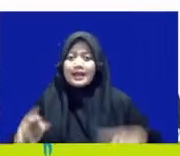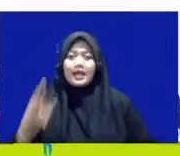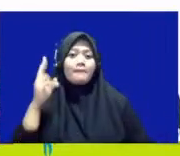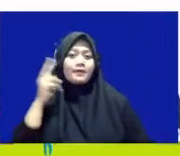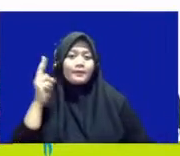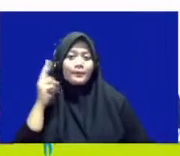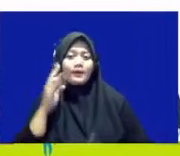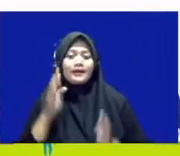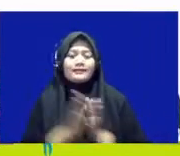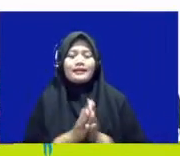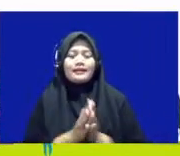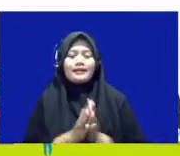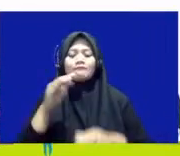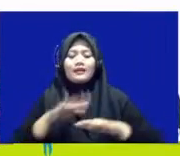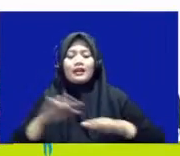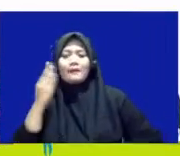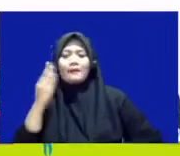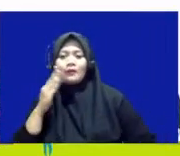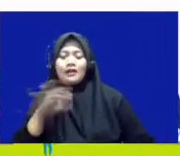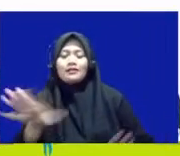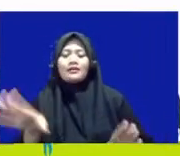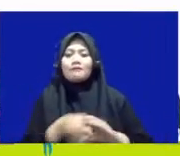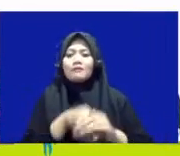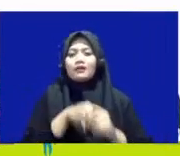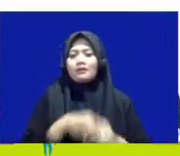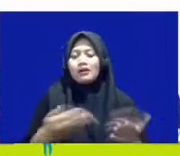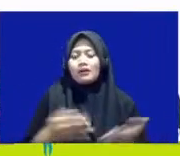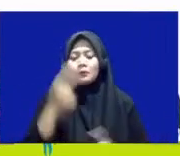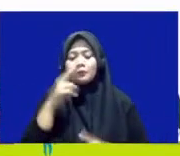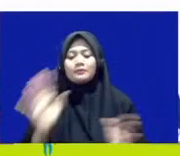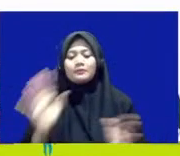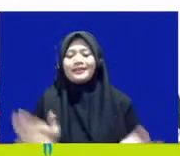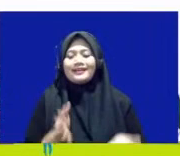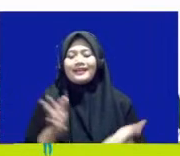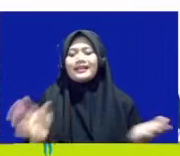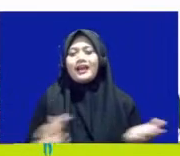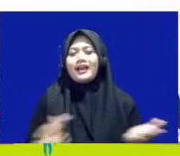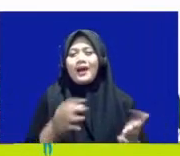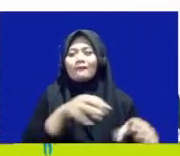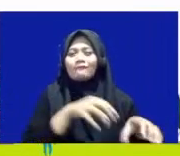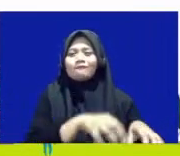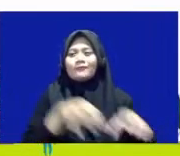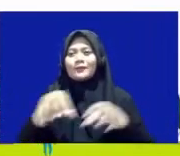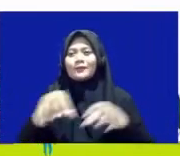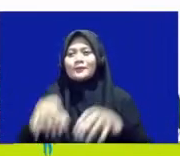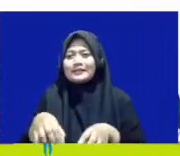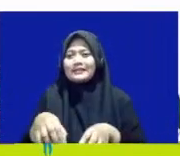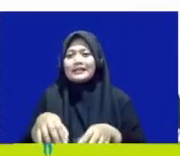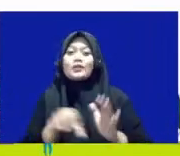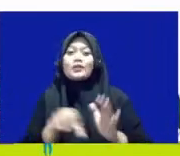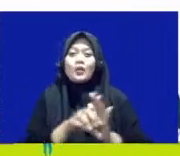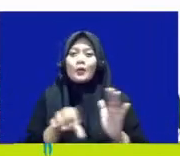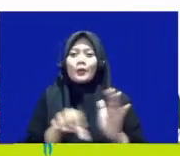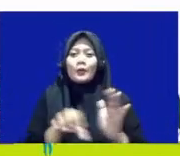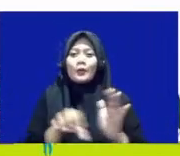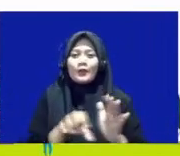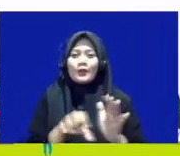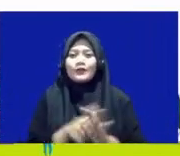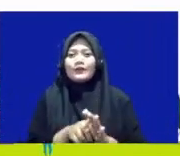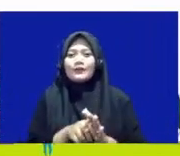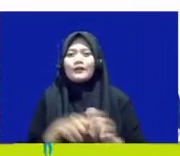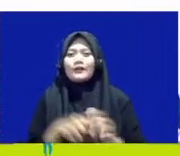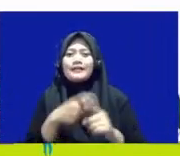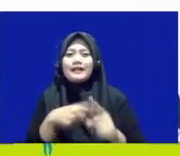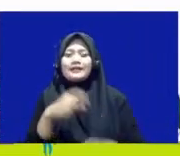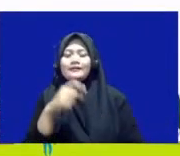pemuda itu dilibatkan bagaimana tentang pemberdayaan pengungsi. Jadi contoh, tadi disampaikan oleh dari Jawa Timur,